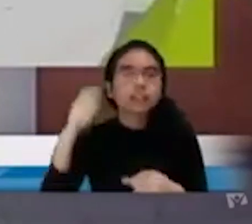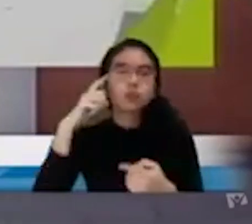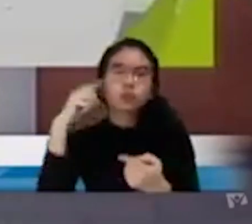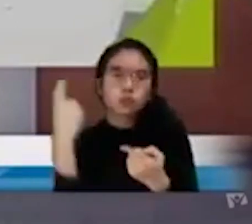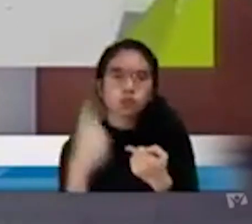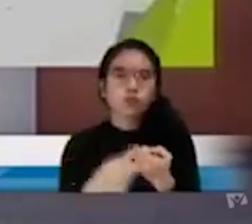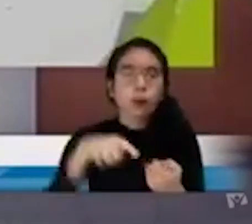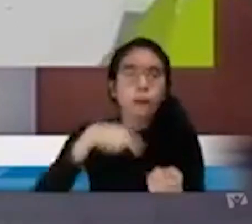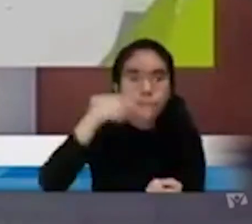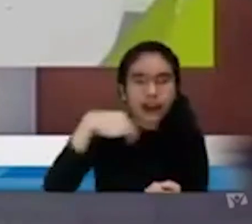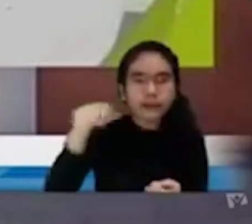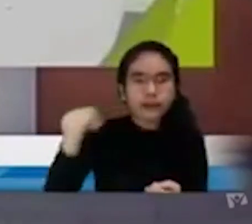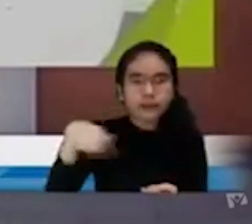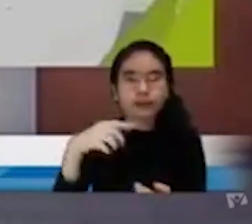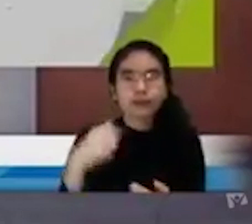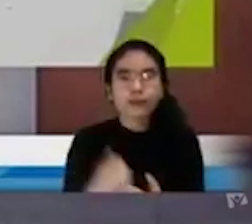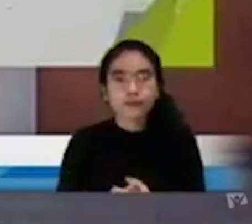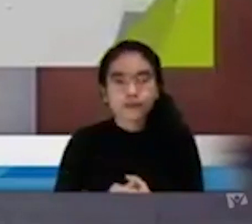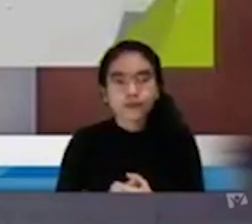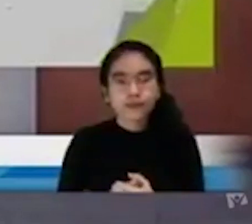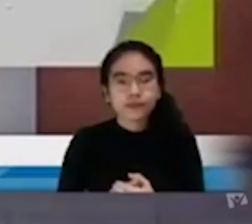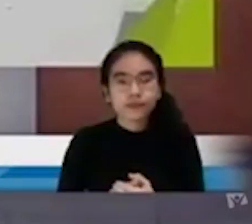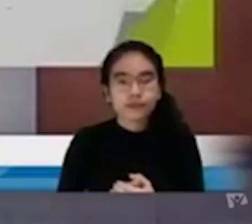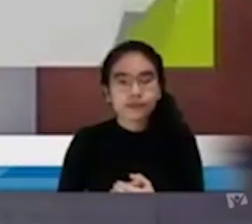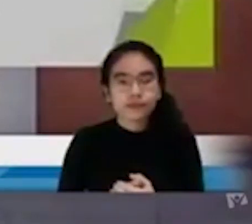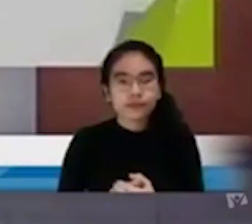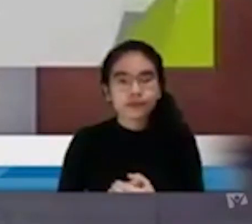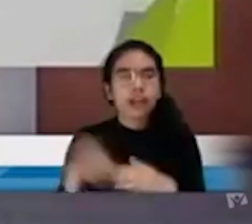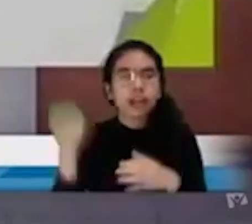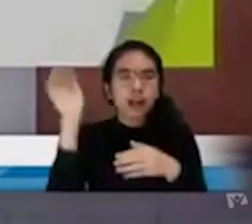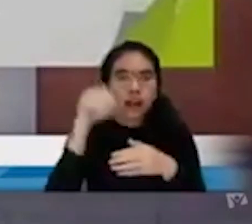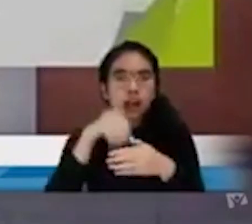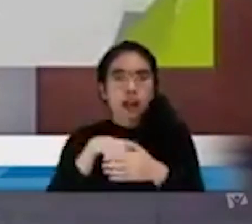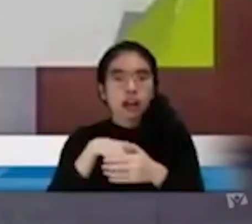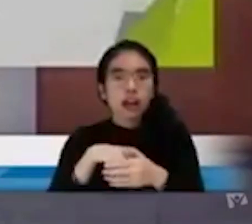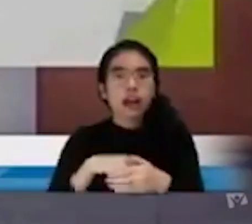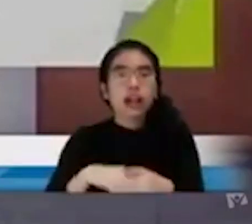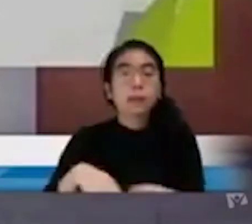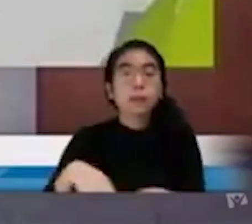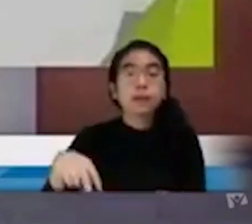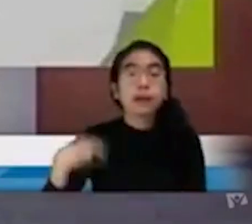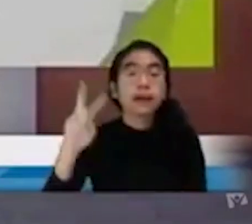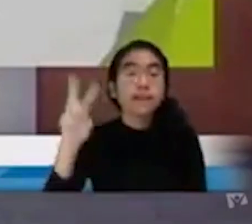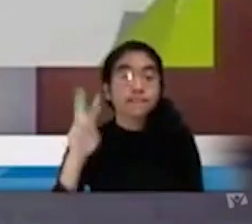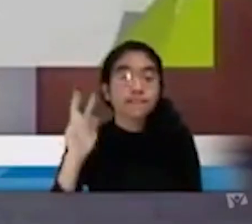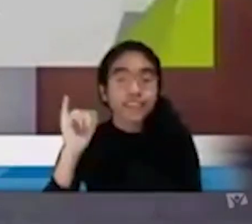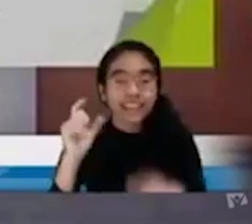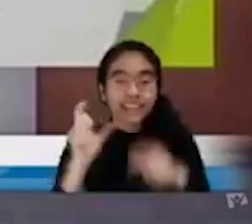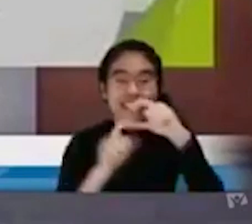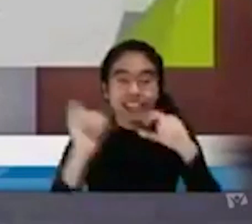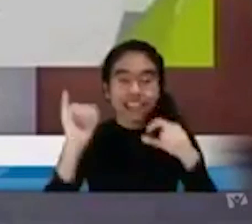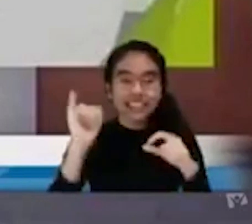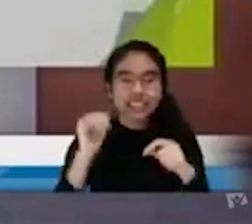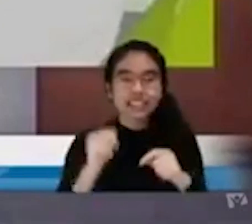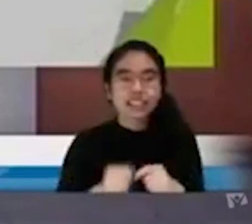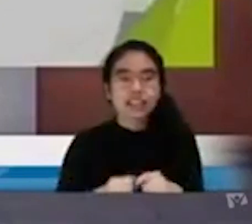visi ini, indikator-indikator ini dilakukan. Dan kalau kita datang di rumah sakit Advent, ini semuanya